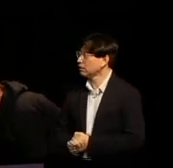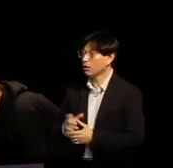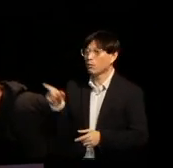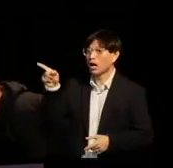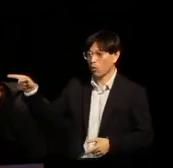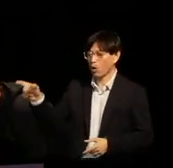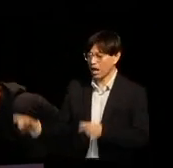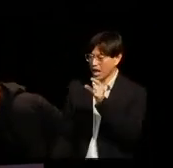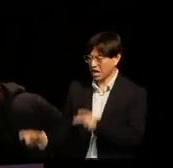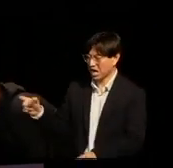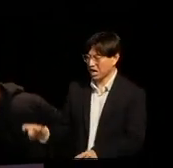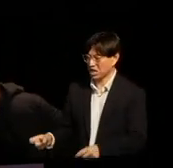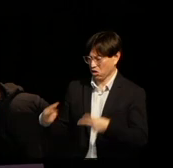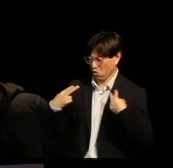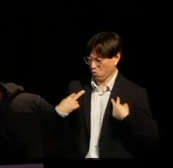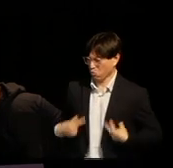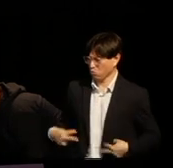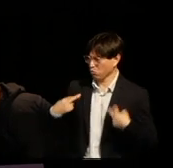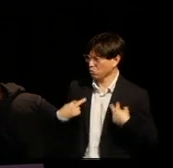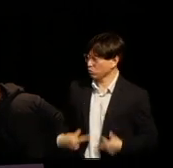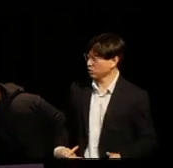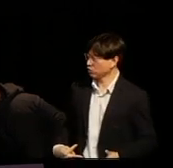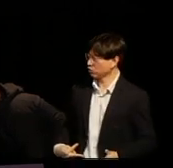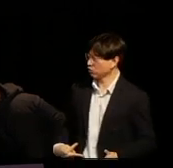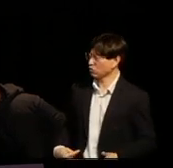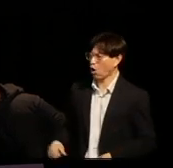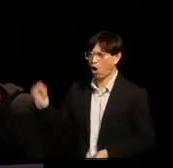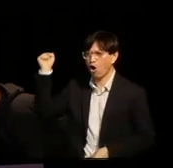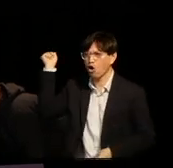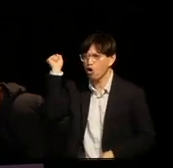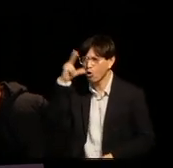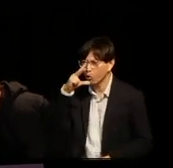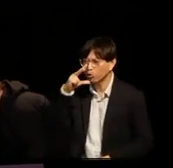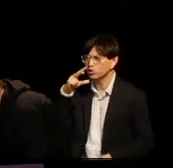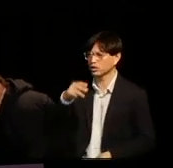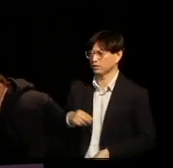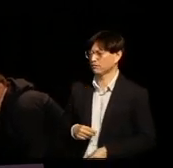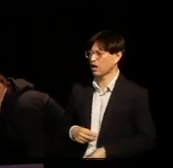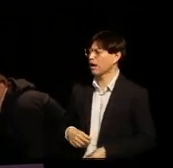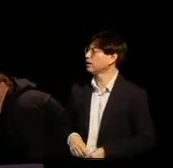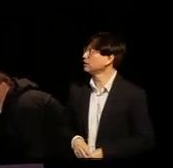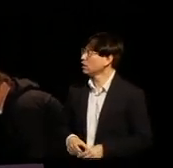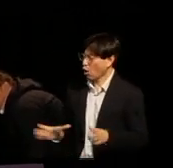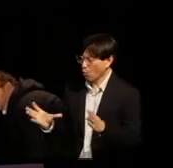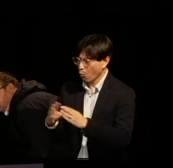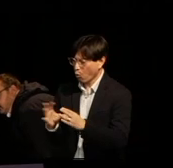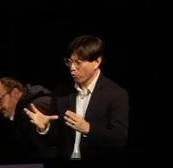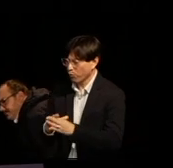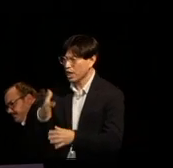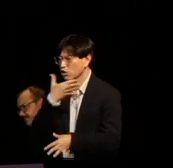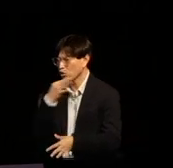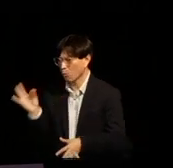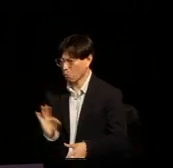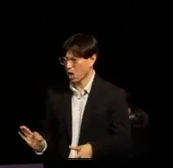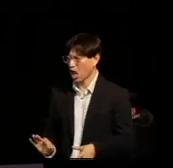ragazza aveva vissuto l'esperienza in parrocchia di fede e luce fa parte del del movimento di fede e luce un movimento molto bello No